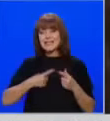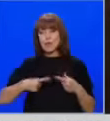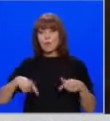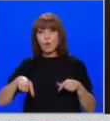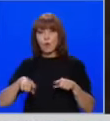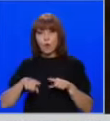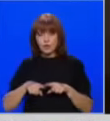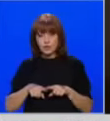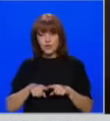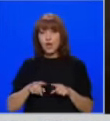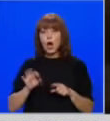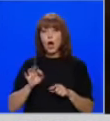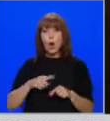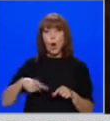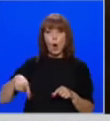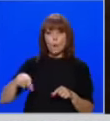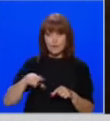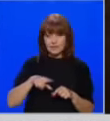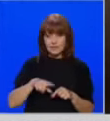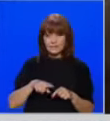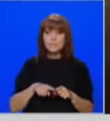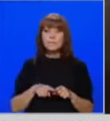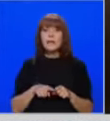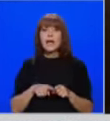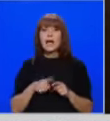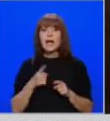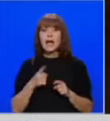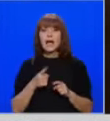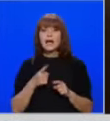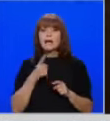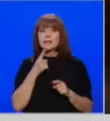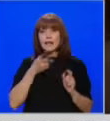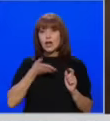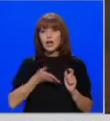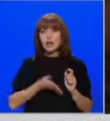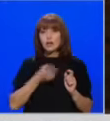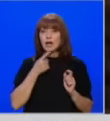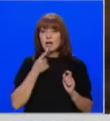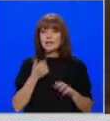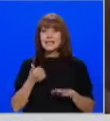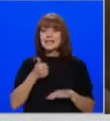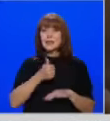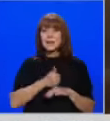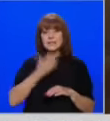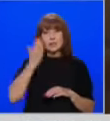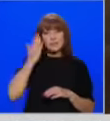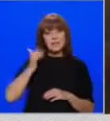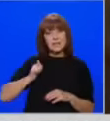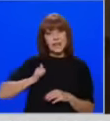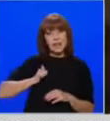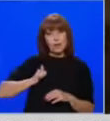генерал Александър Търнавски в интервю за вестник Observer. За пробив на юг съобщи и заместник министърът на отбраната Хана